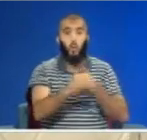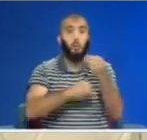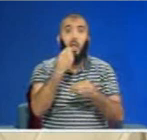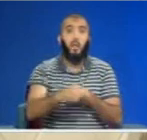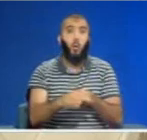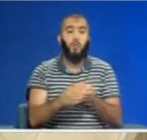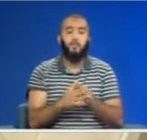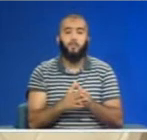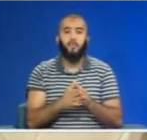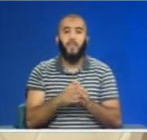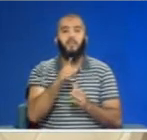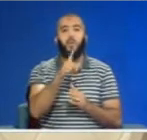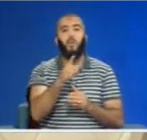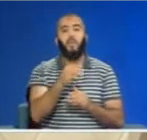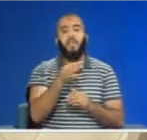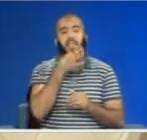يضيع،